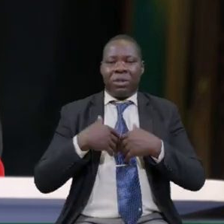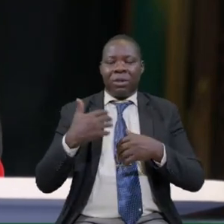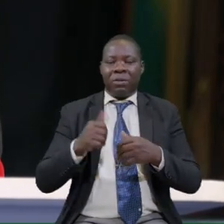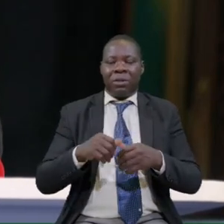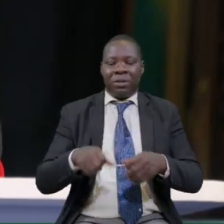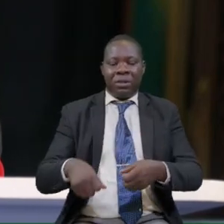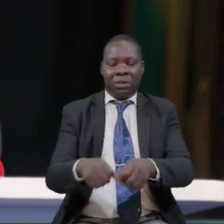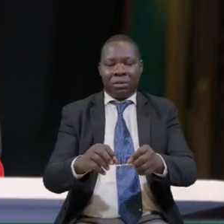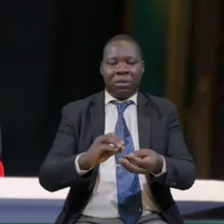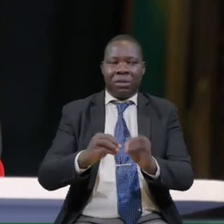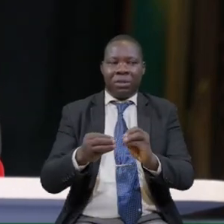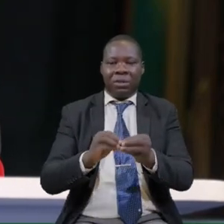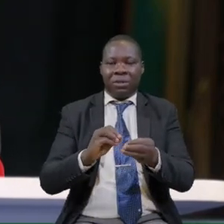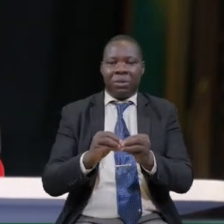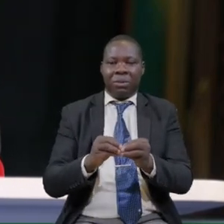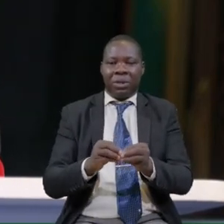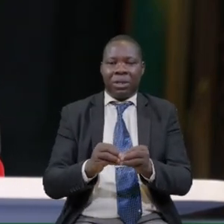Si